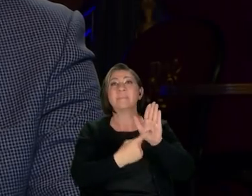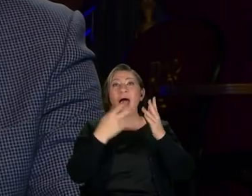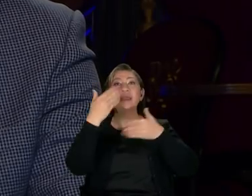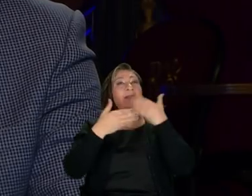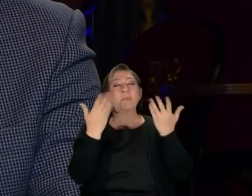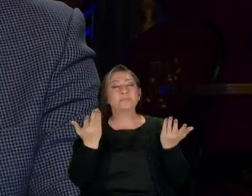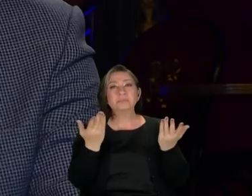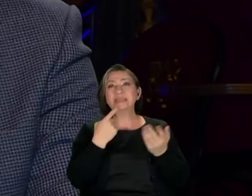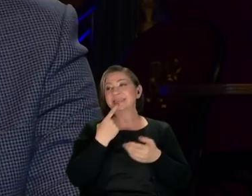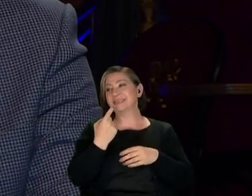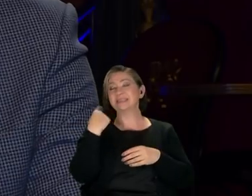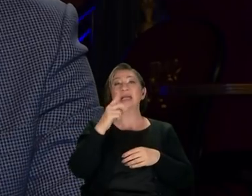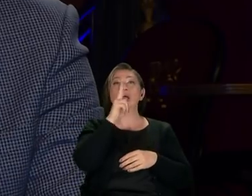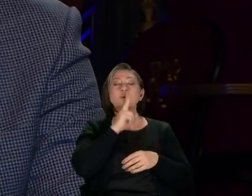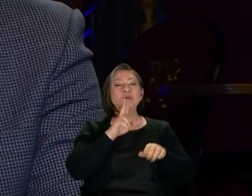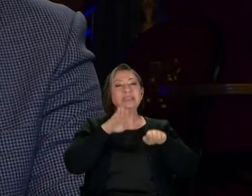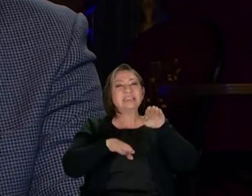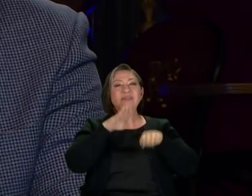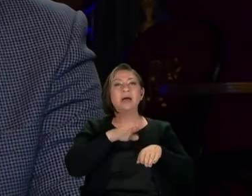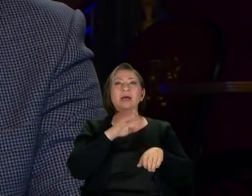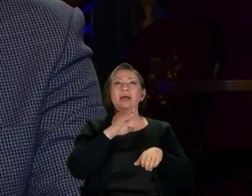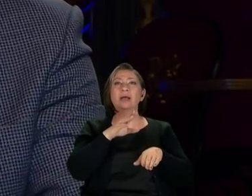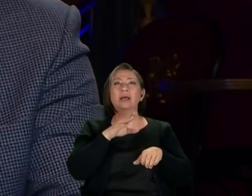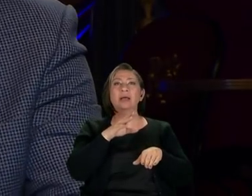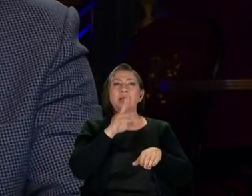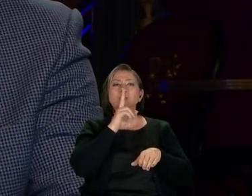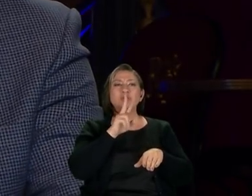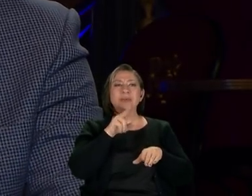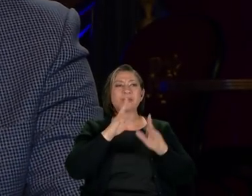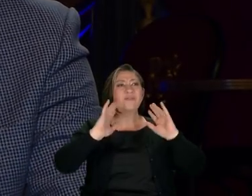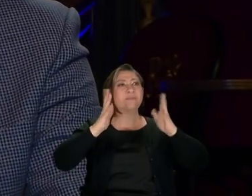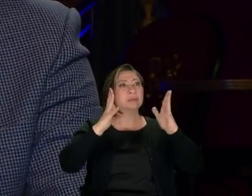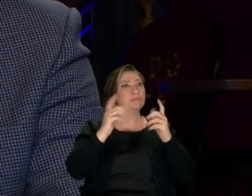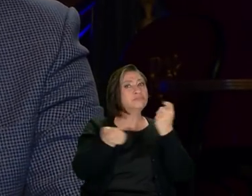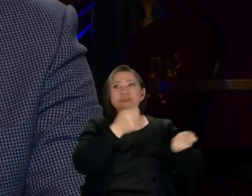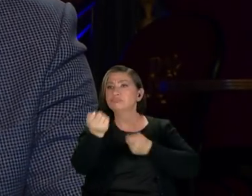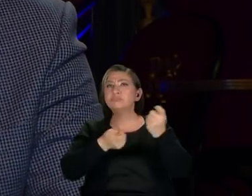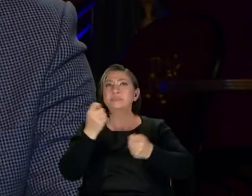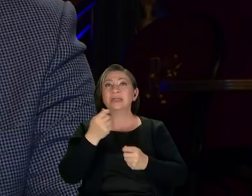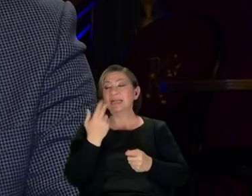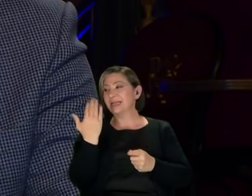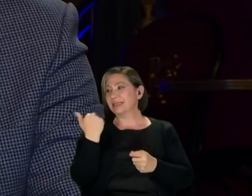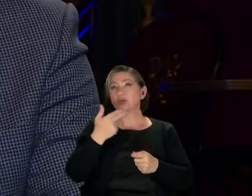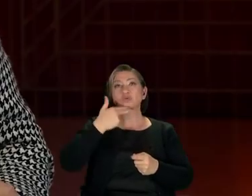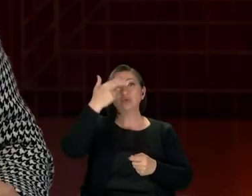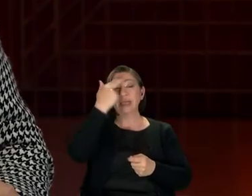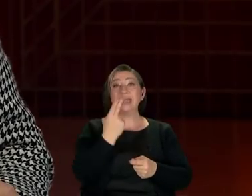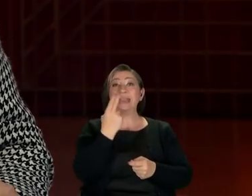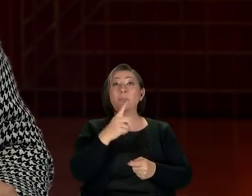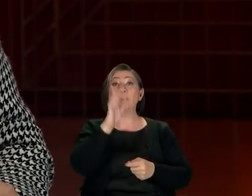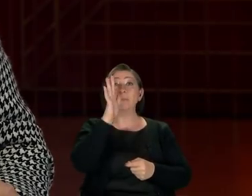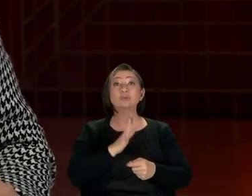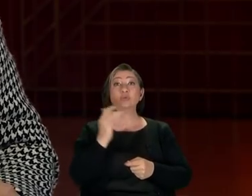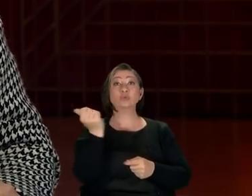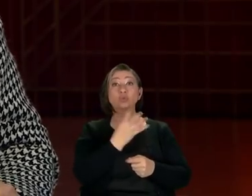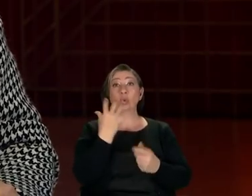anlatabilirim? Geçen sene 200 civarı öğrenci dolaşıyordu kampüste bu şekilde etkinlikte uğraşan. Geçen cuma itibariyle 7500'e çıktı